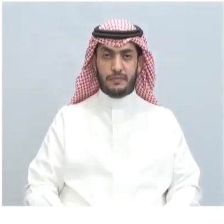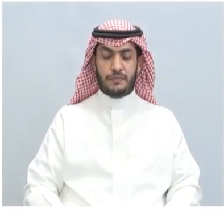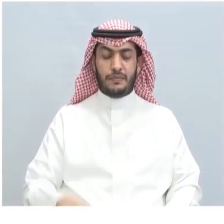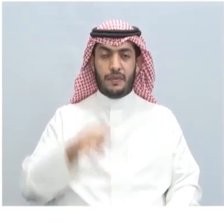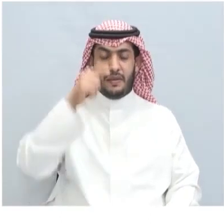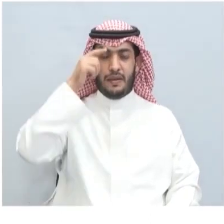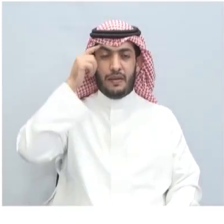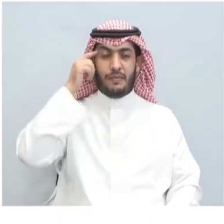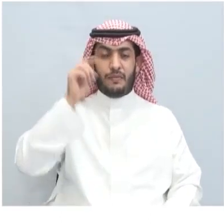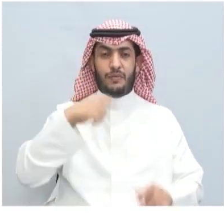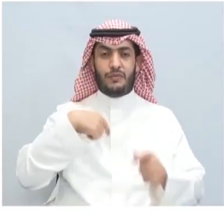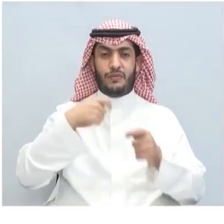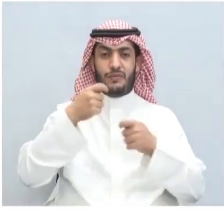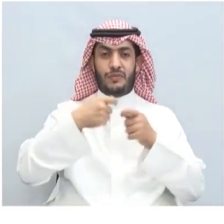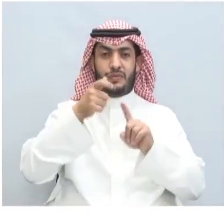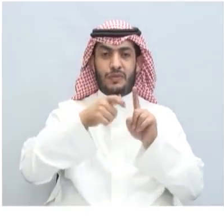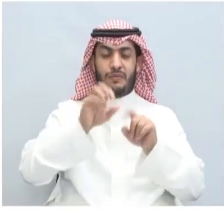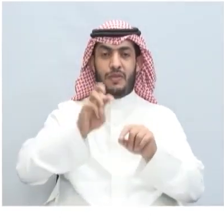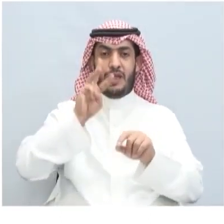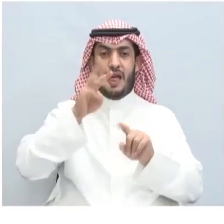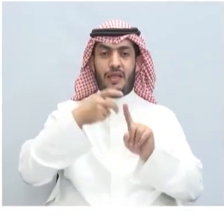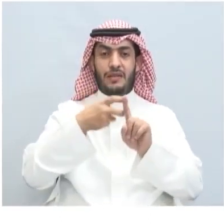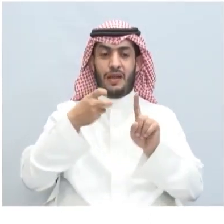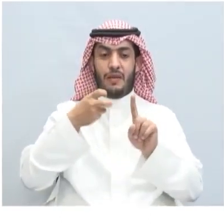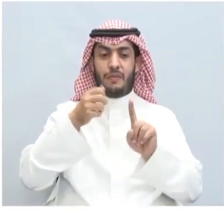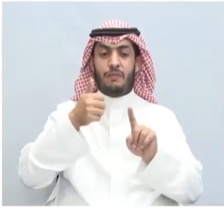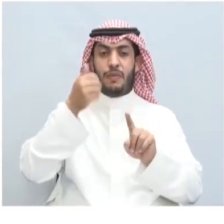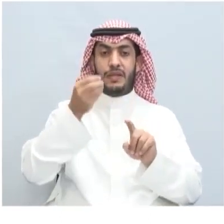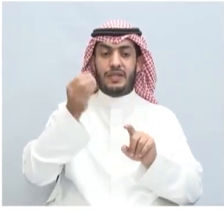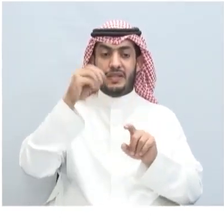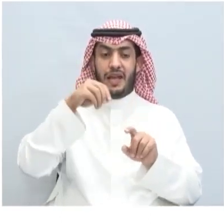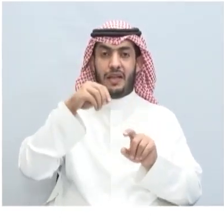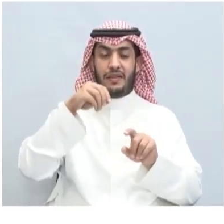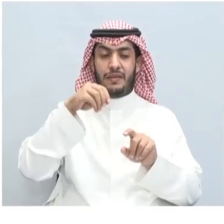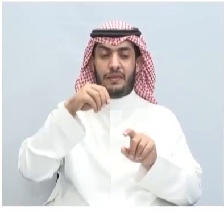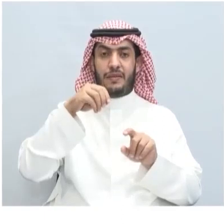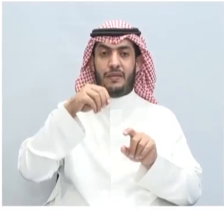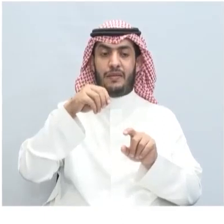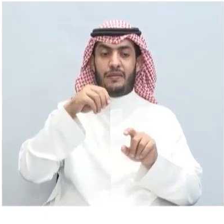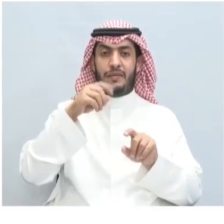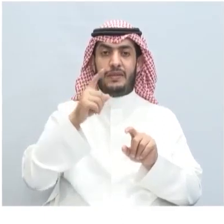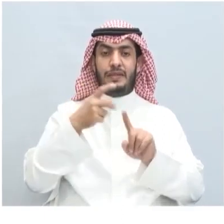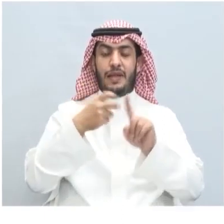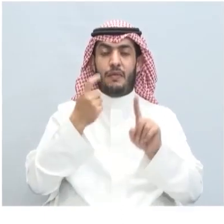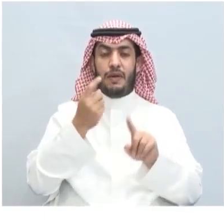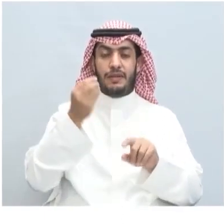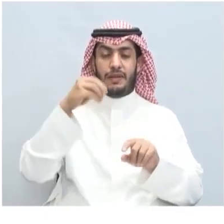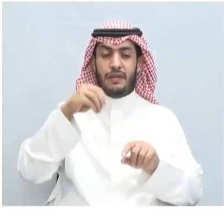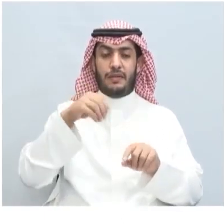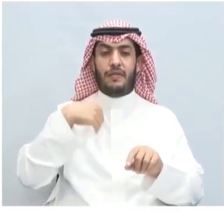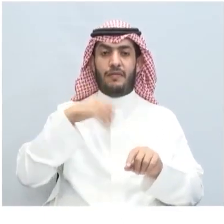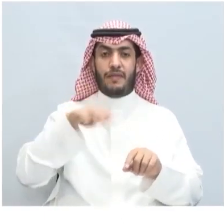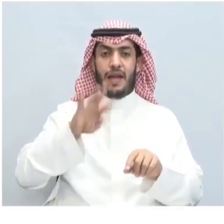اذا كان لد المستثمر مثلا ثلاثه اسهم ومنح سهم اصبح لديه